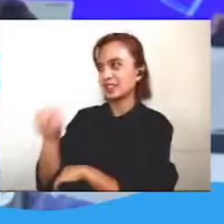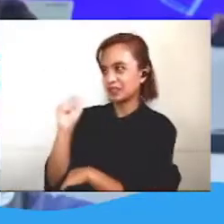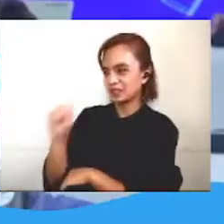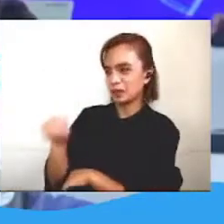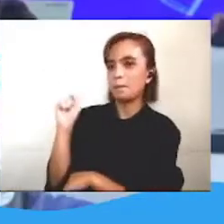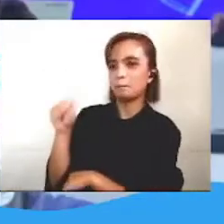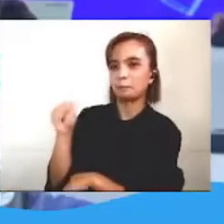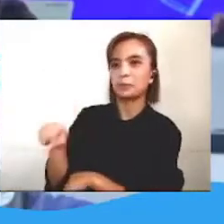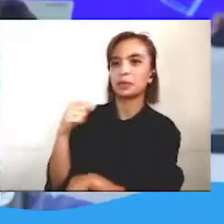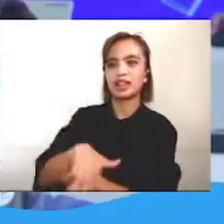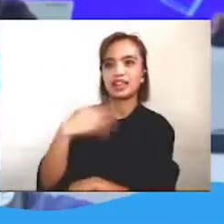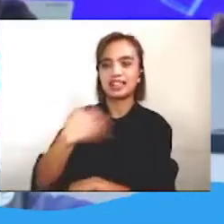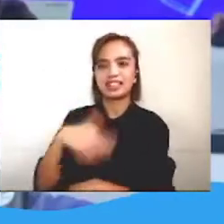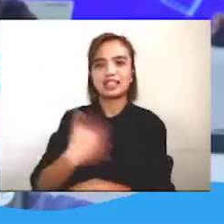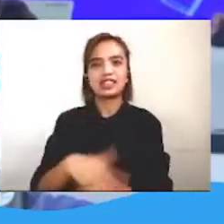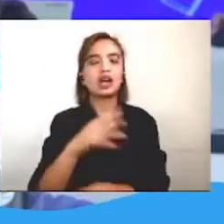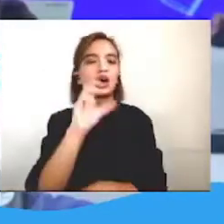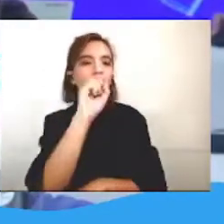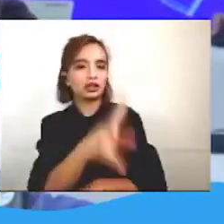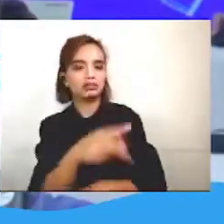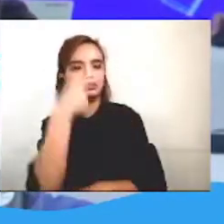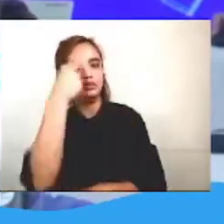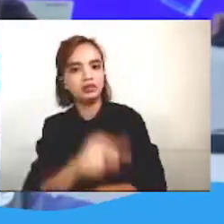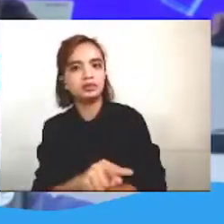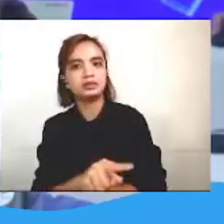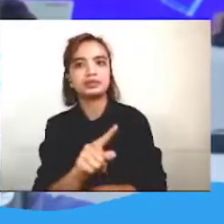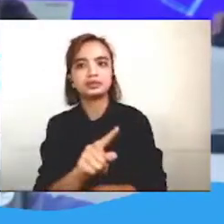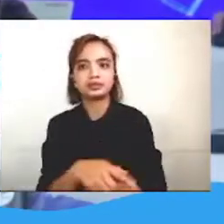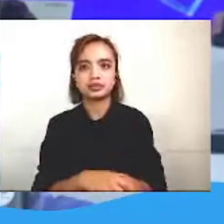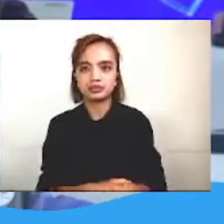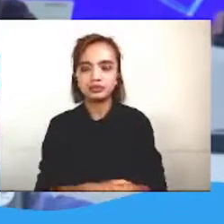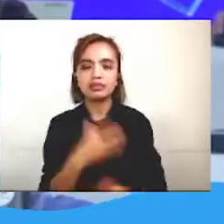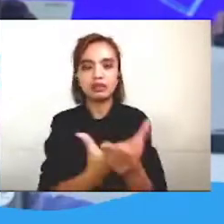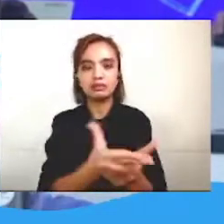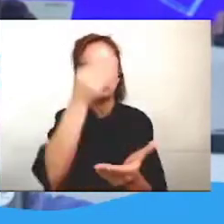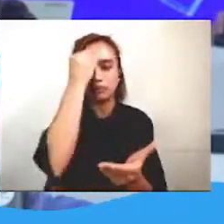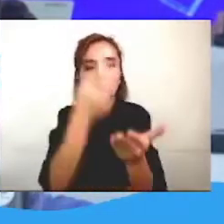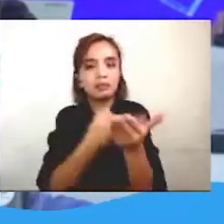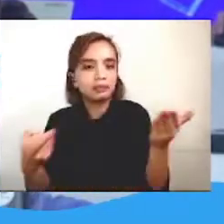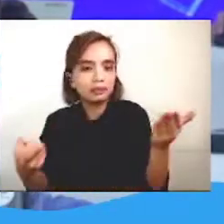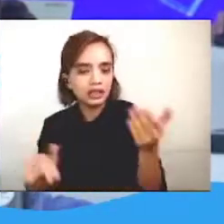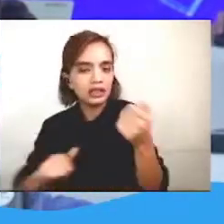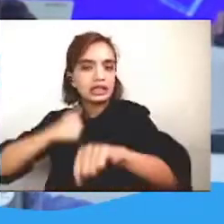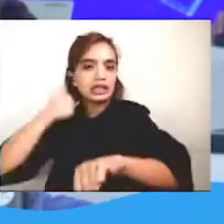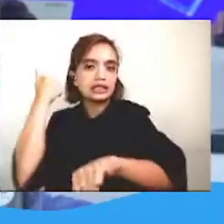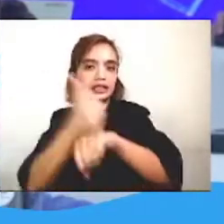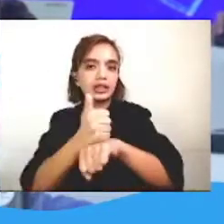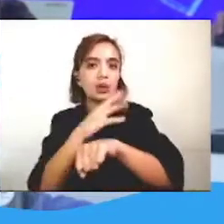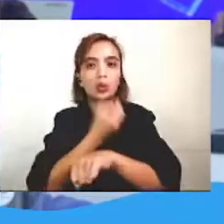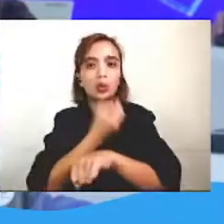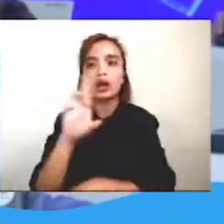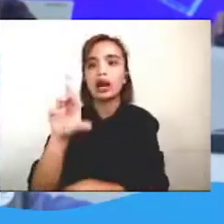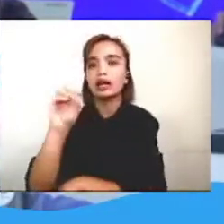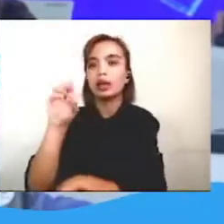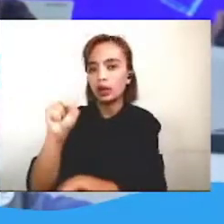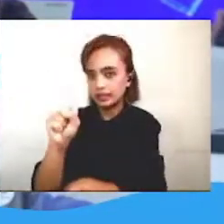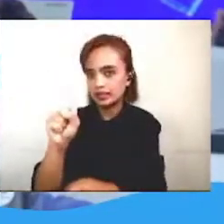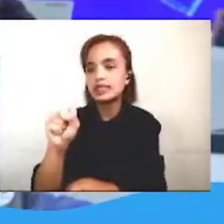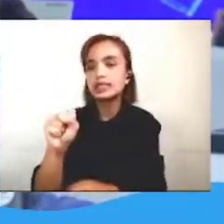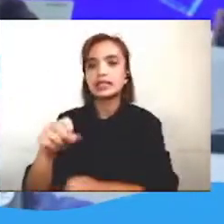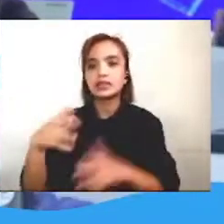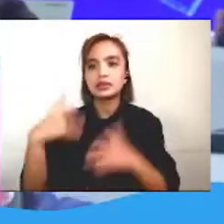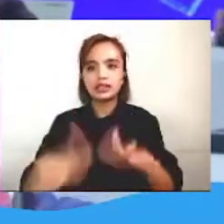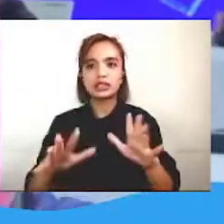sa ating mga learning resources, inilethala ng ating mga ROS na nakagawa tayo ng 2.6